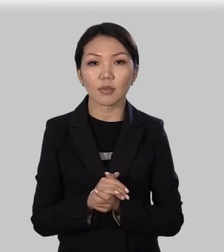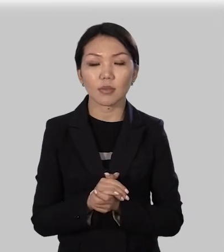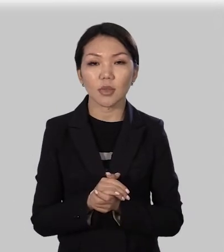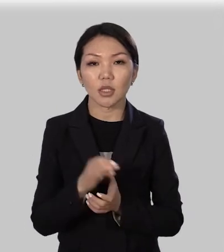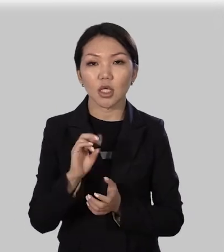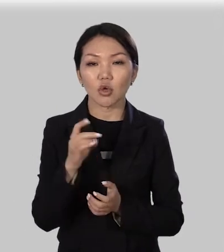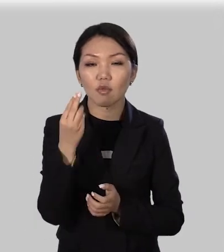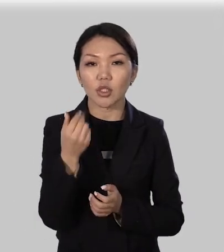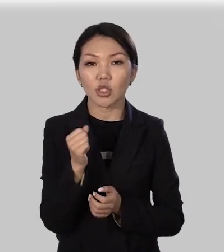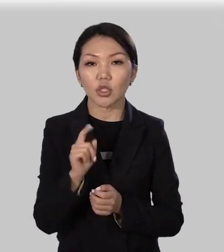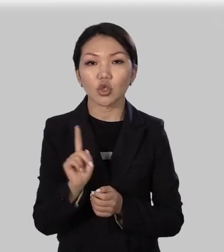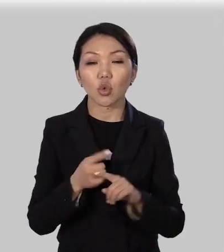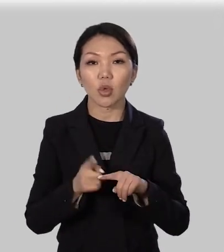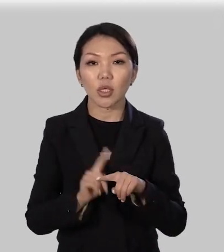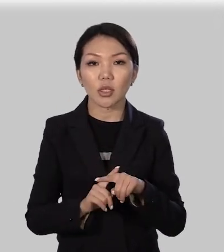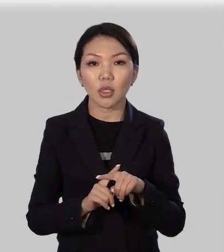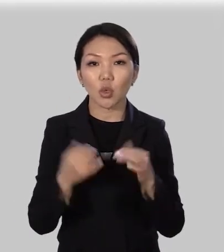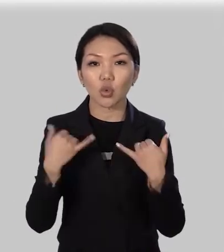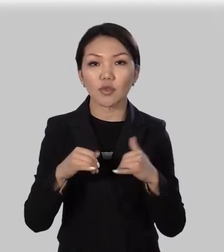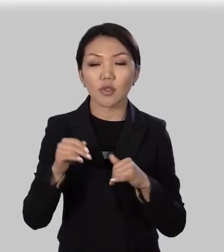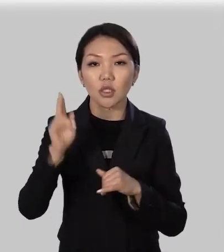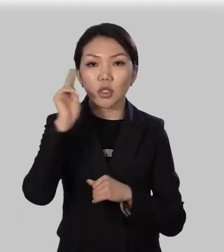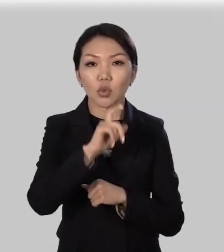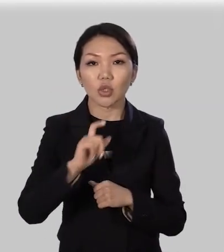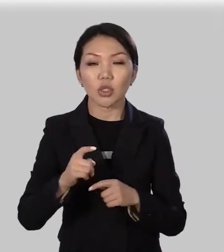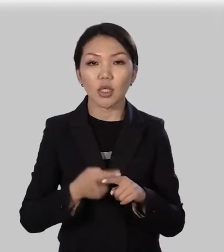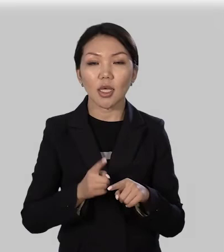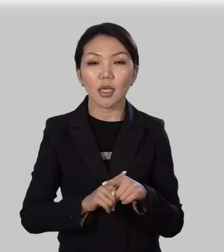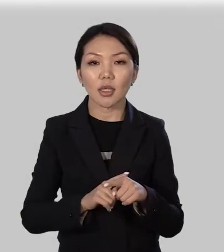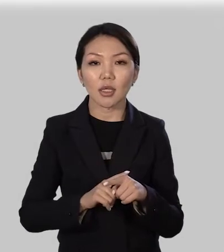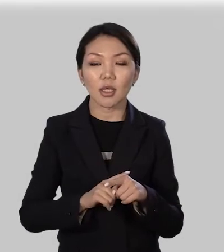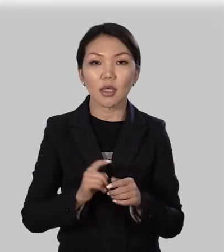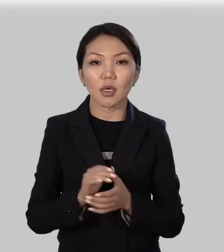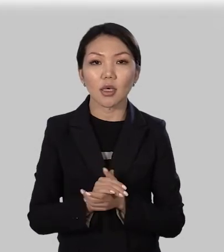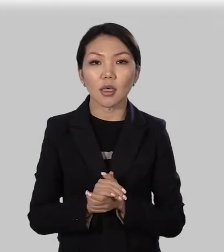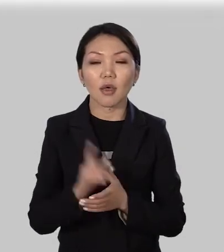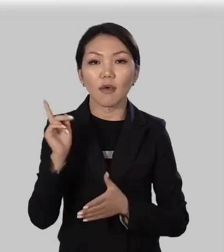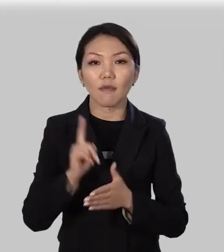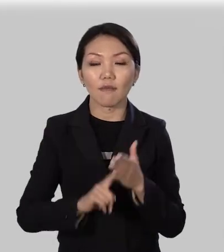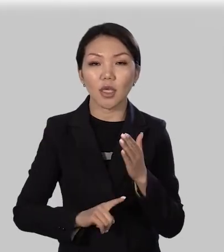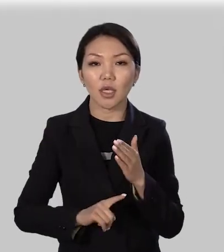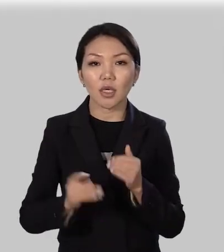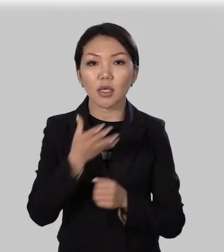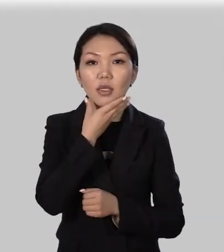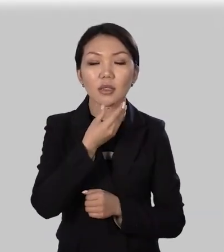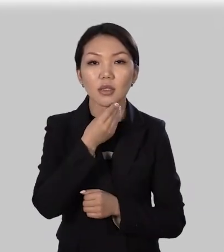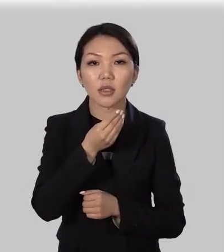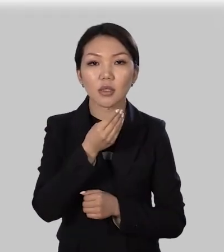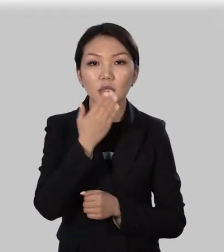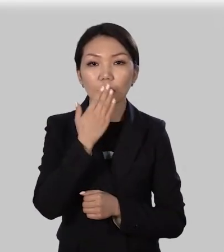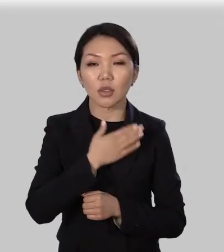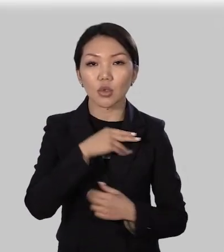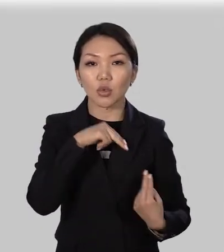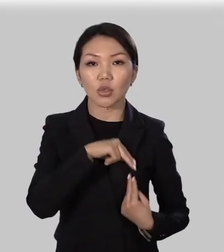сокровище, учитель?» – удивились ученики. «Сокровище мудрости, веры, красоты, трудолюбия. Если